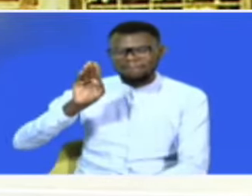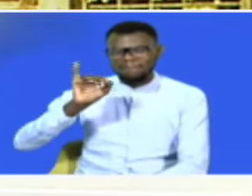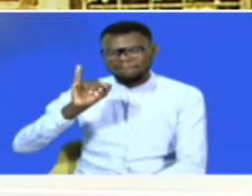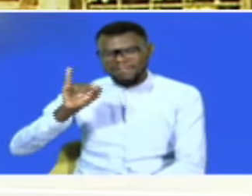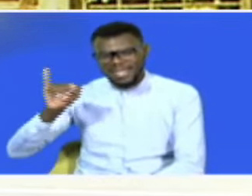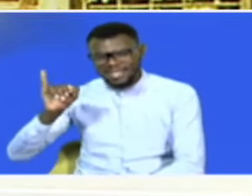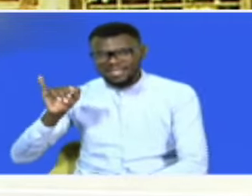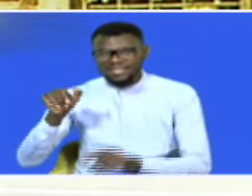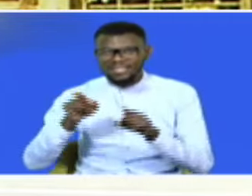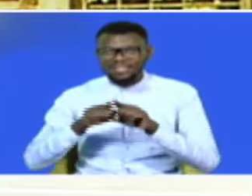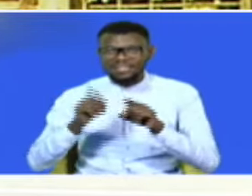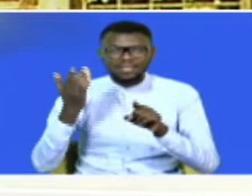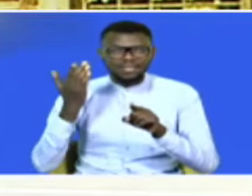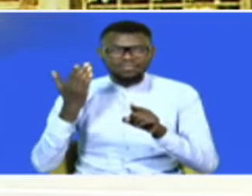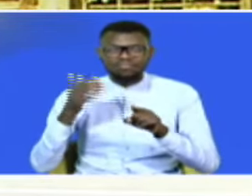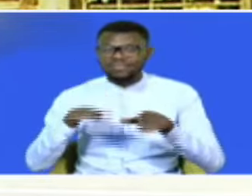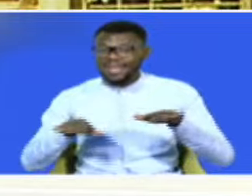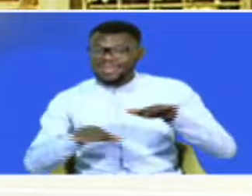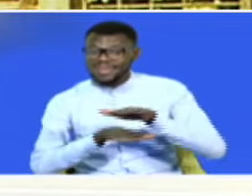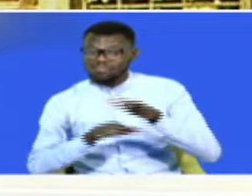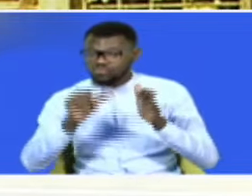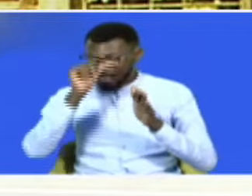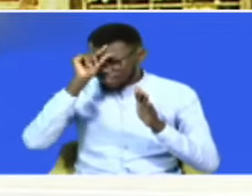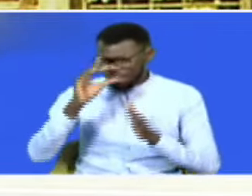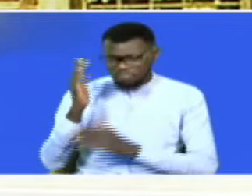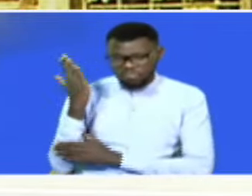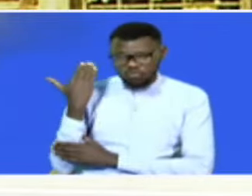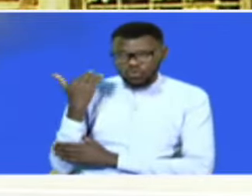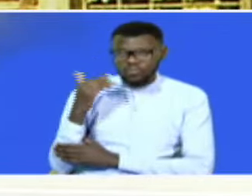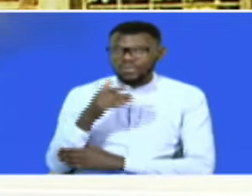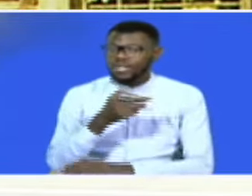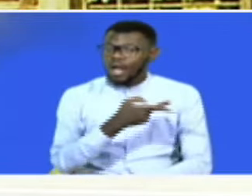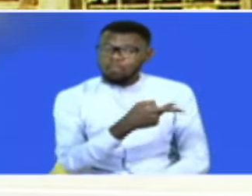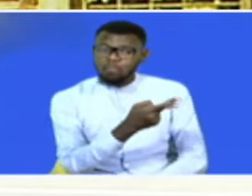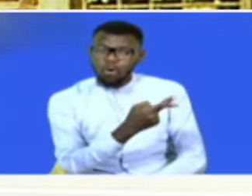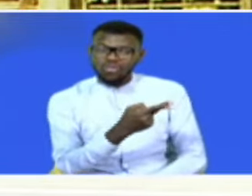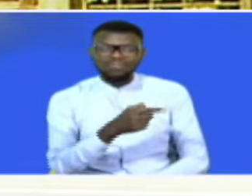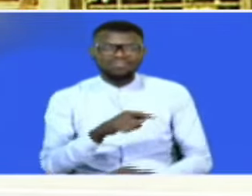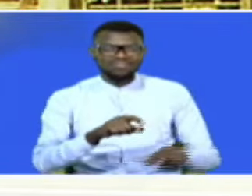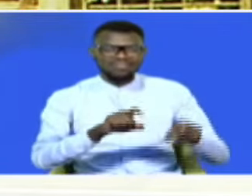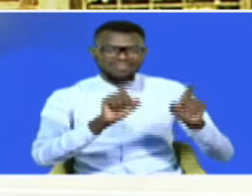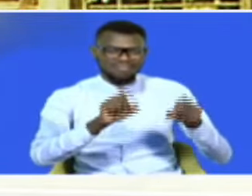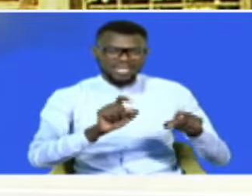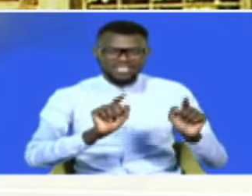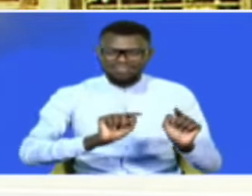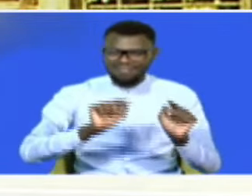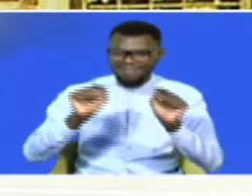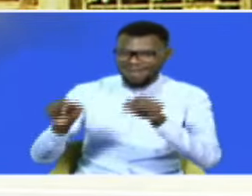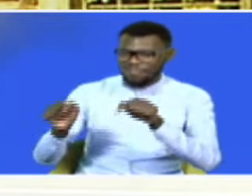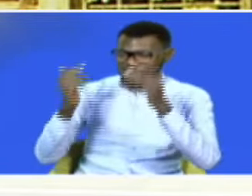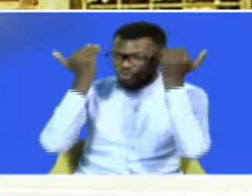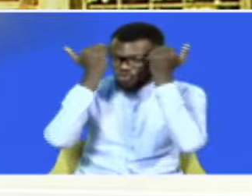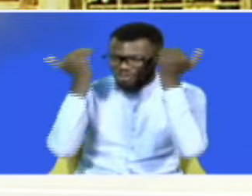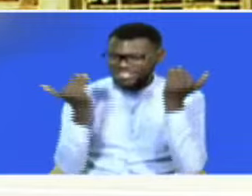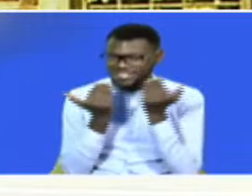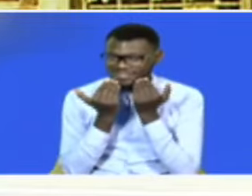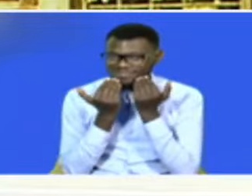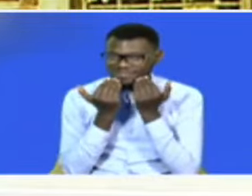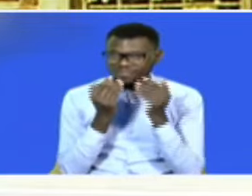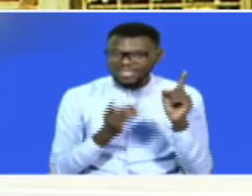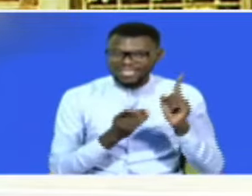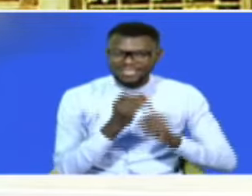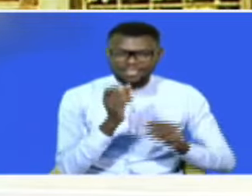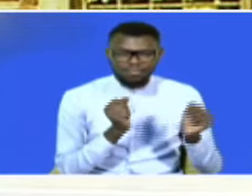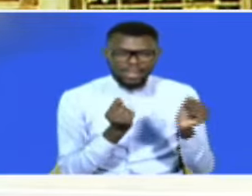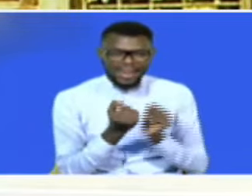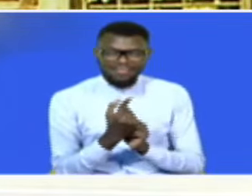wa gavana John Barot. Sasa wametakiwa kufika mbele ya mahakama hiyo siku ama tarehe